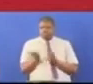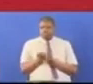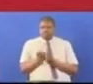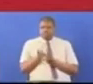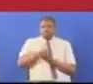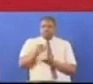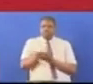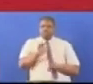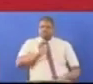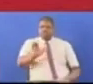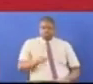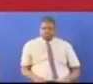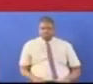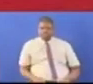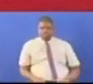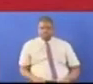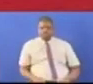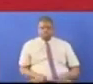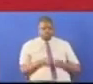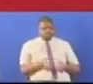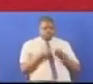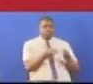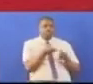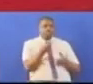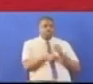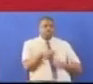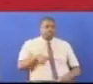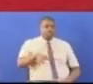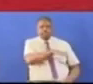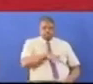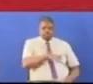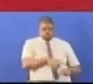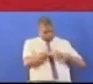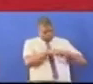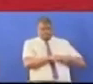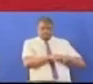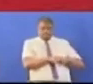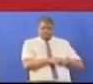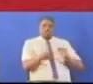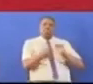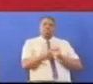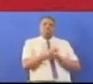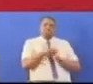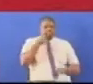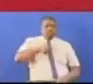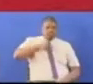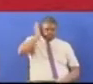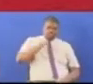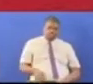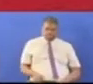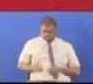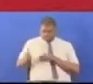kwa ufafanuzi wake mahili aliyotoa kwenye eneo la ukamataji wa mali za serikali